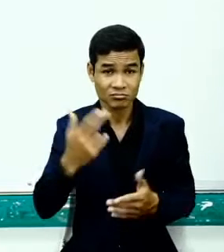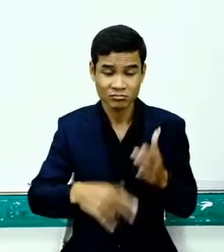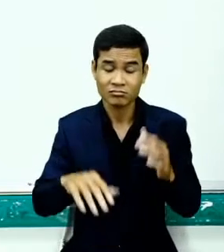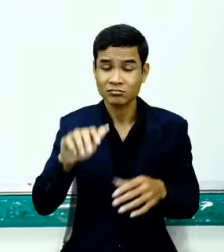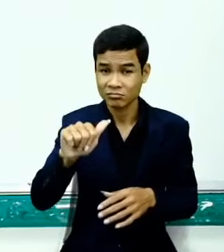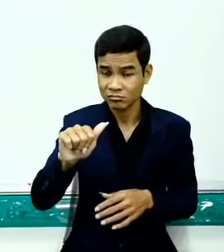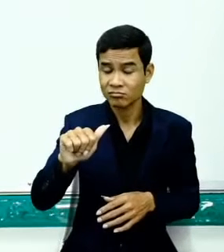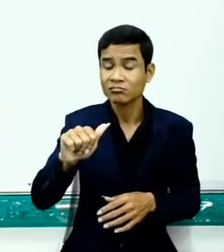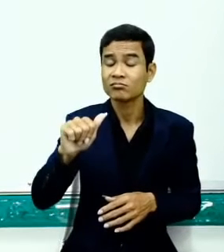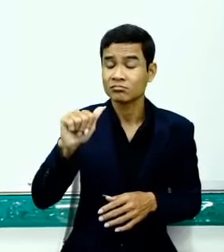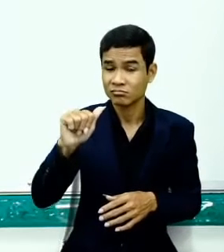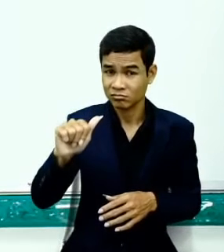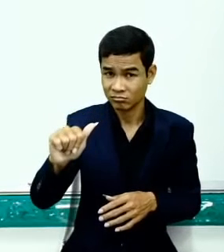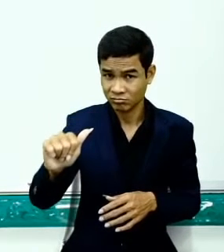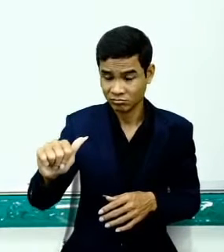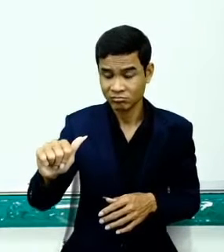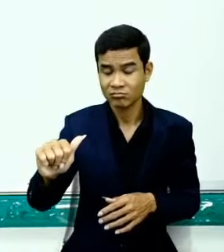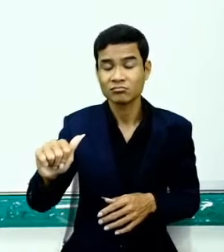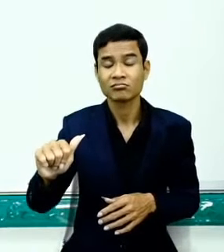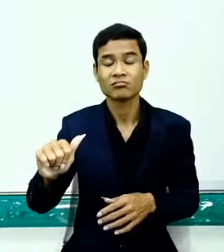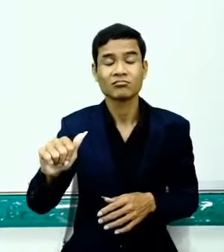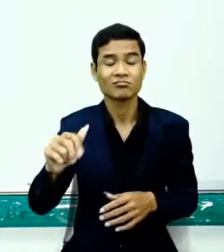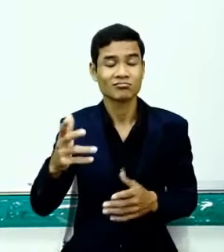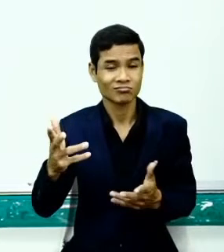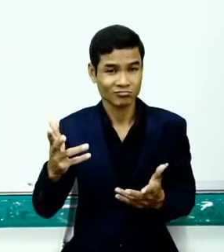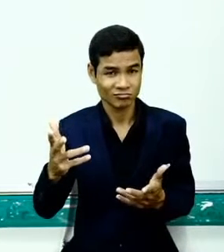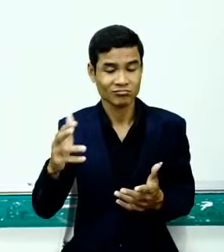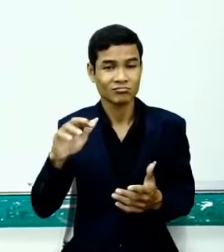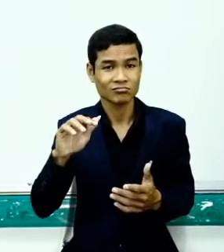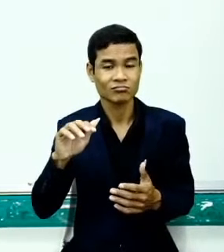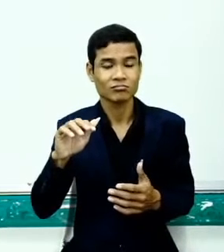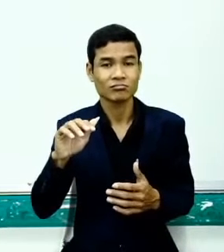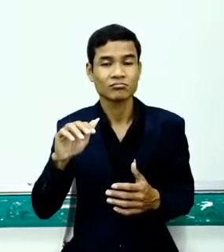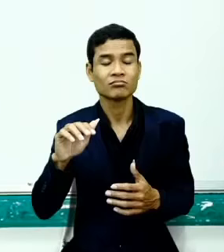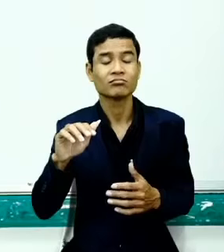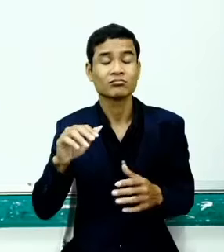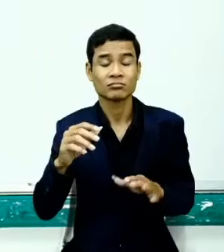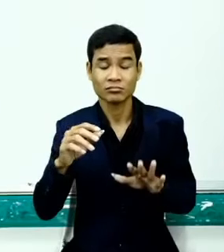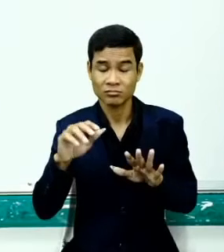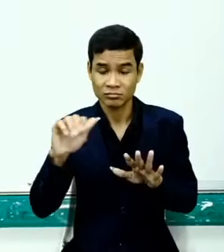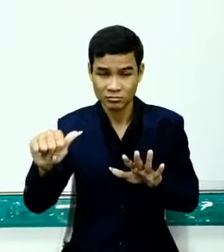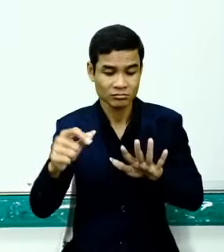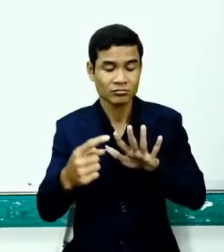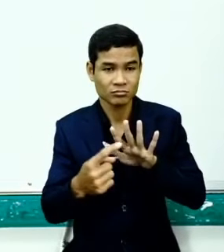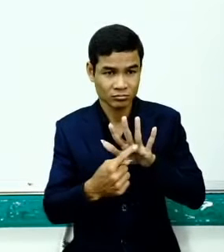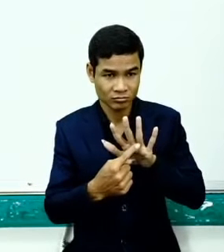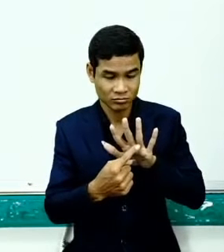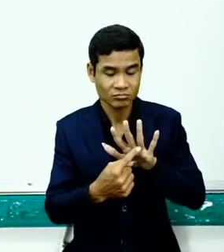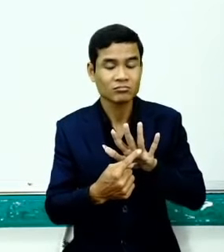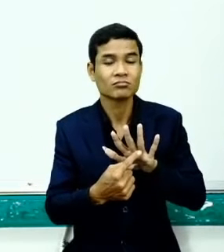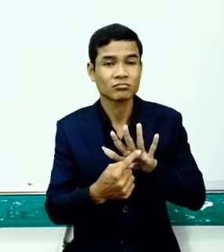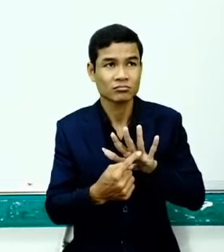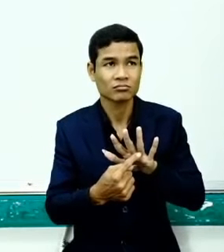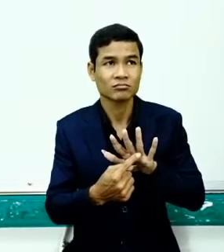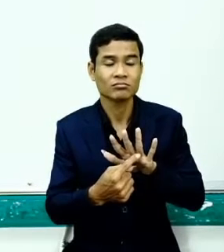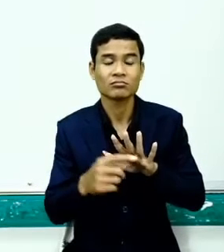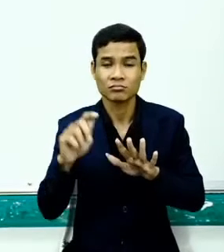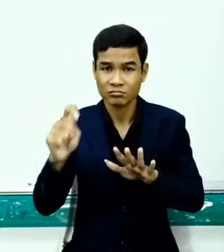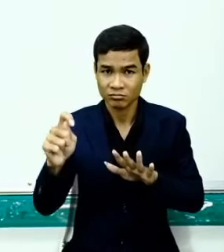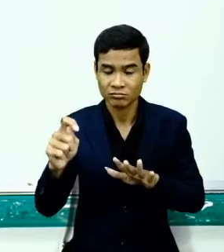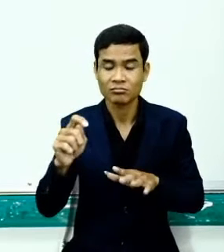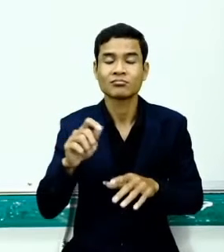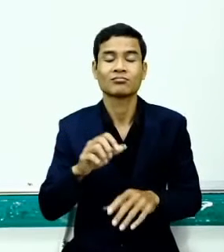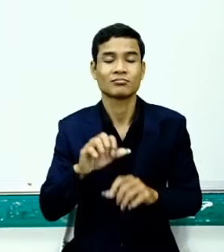មានញចាមានអីទៀតចាមានស្រៈអ៊ូនឹងអីកូននឹង